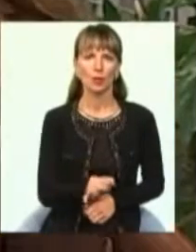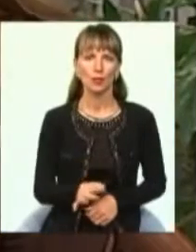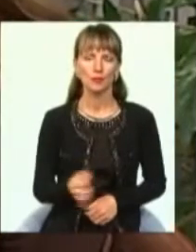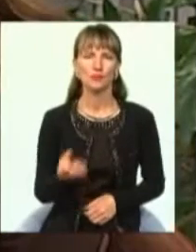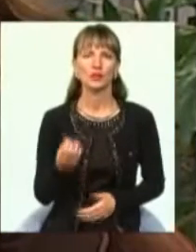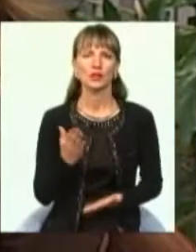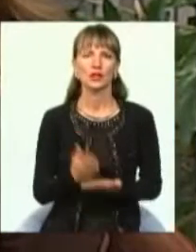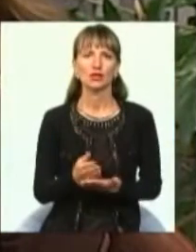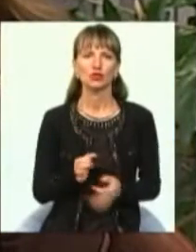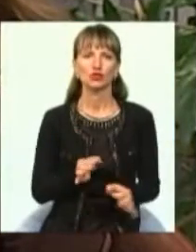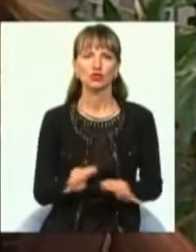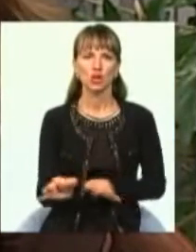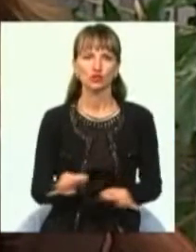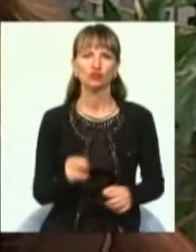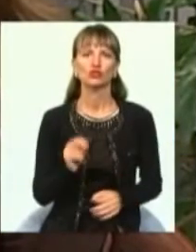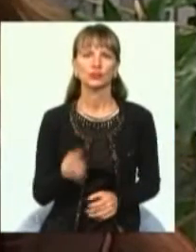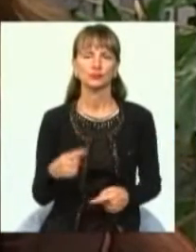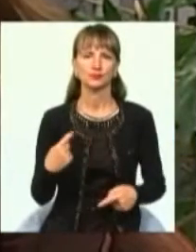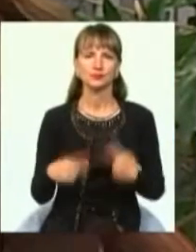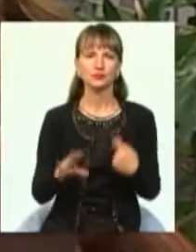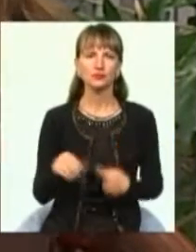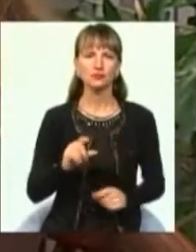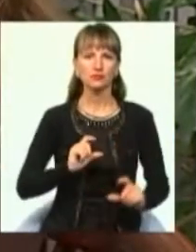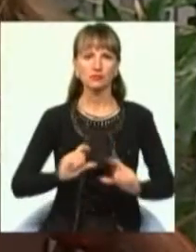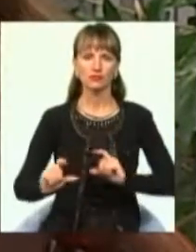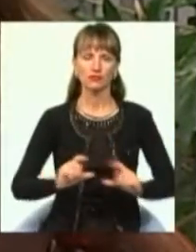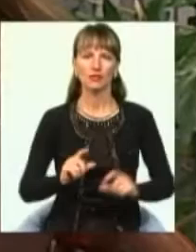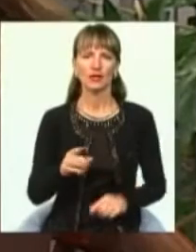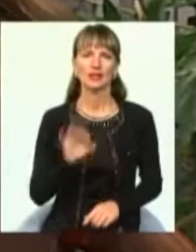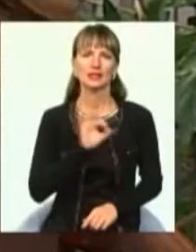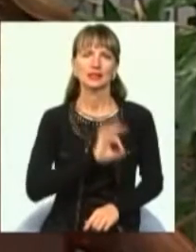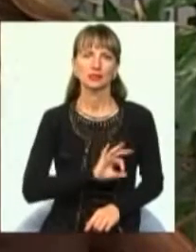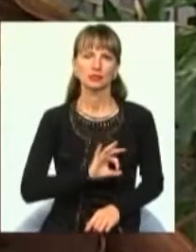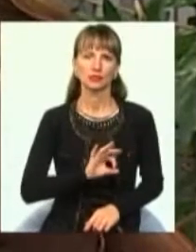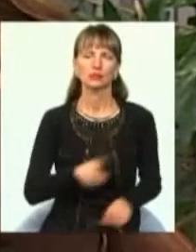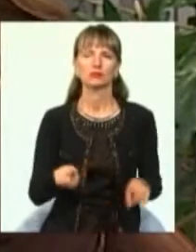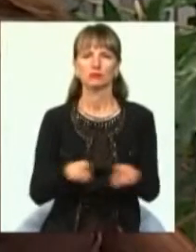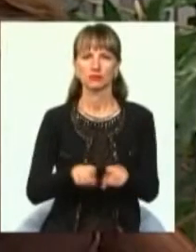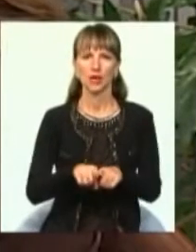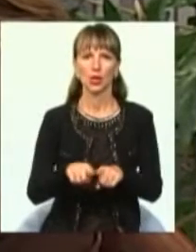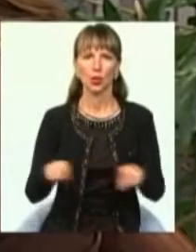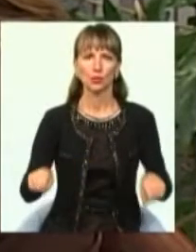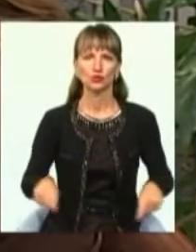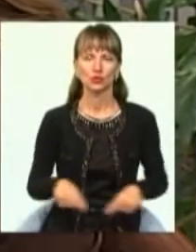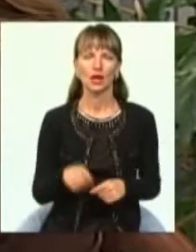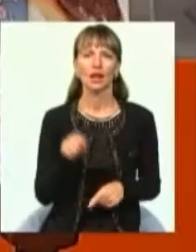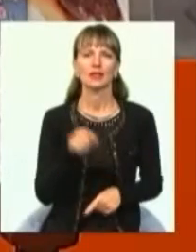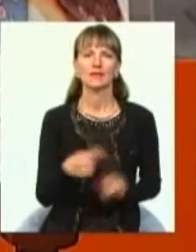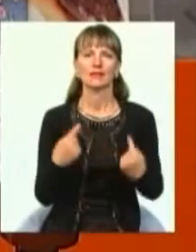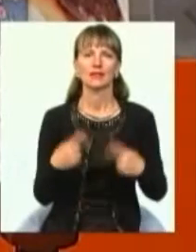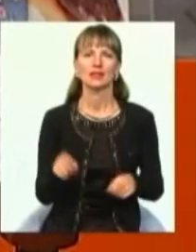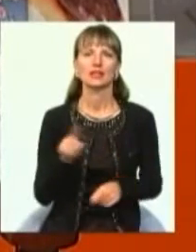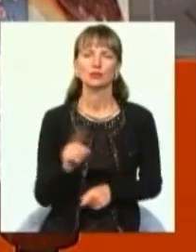Ще й шашки, я знаю. Чим шашки відрізняються від шахів? Адже використовується одна ще та, в принципі, дошка. Вони відрізняються тим,